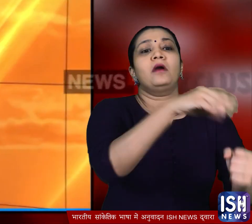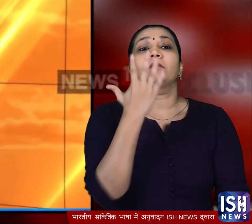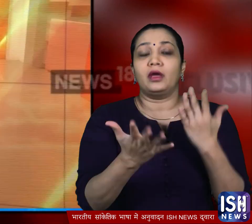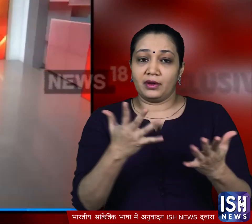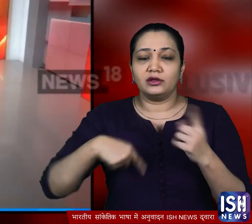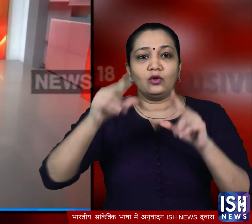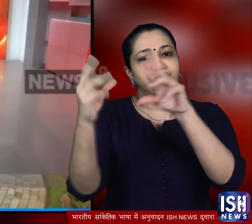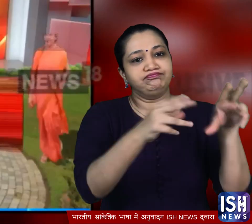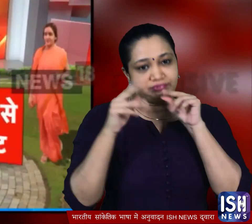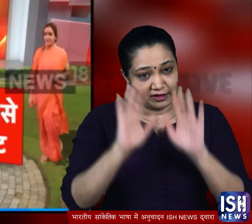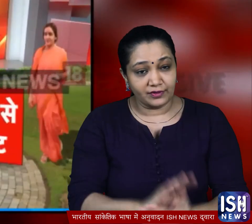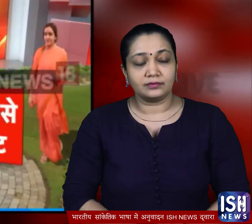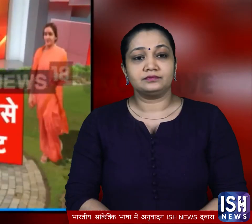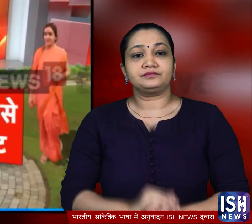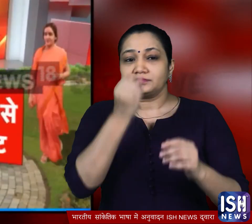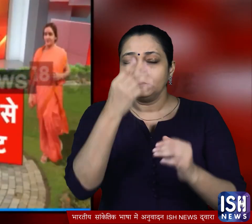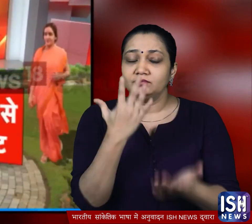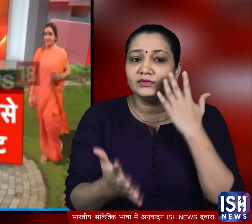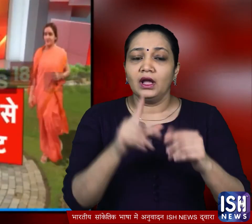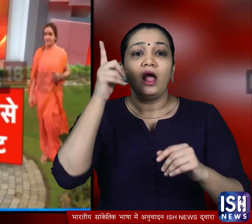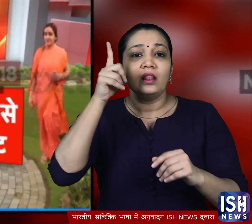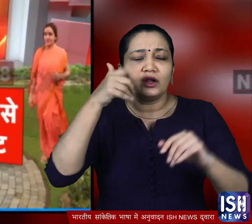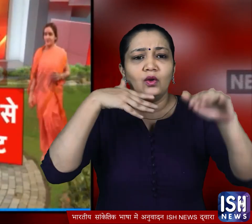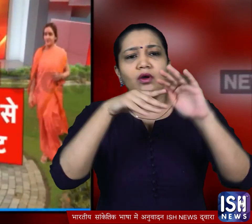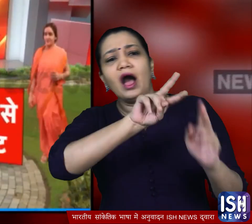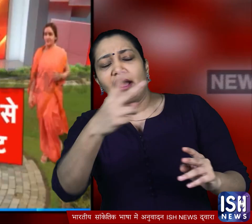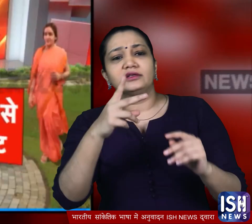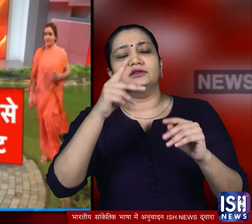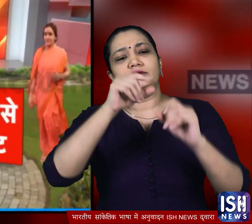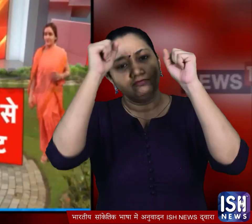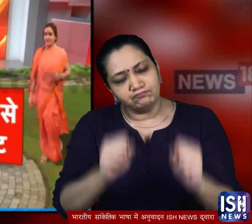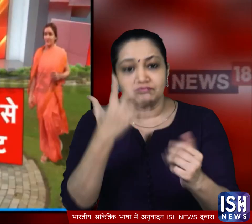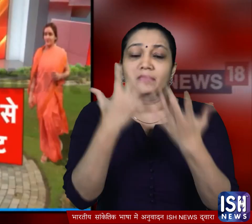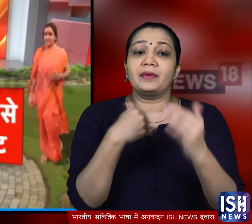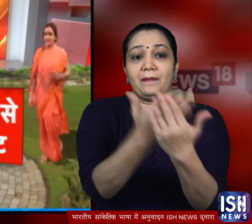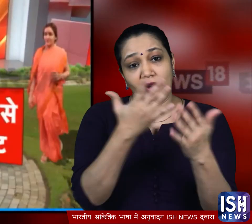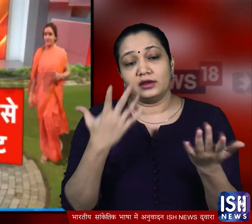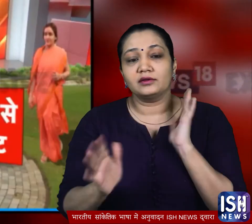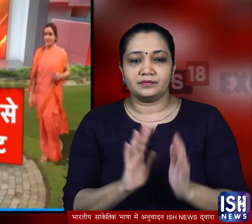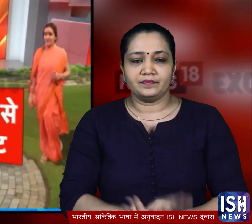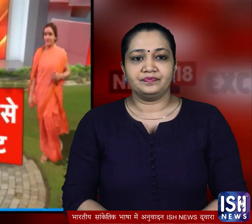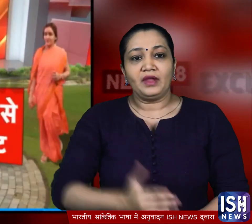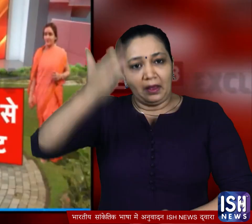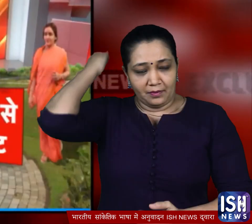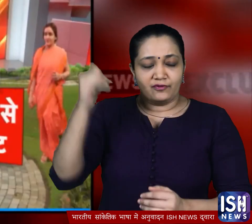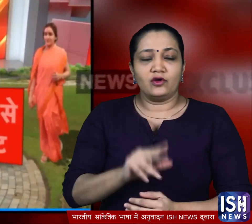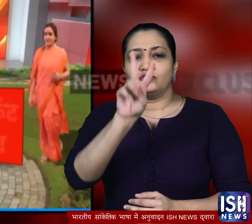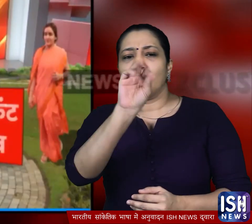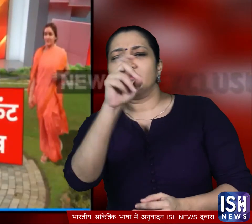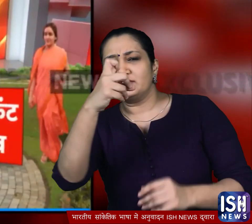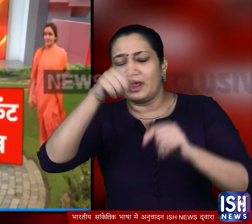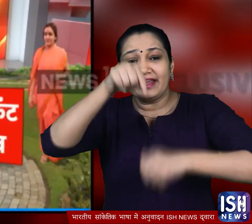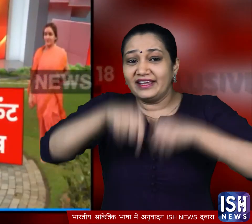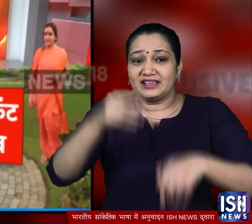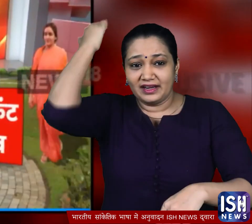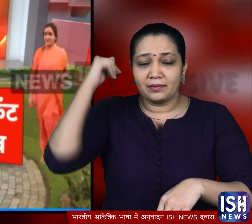जोर पकड़ती जा रही है और खबरें यहां तक हैं कि बीजेपी इस बार उन्हें लखनऊ की किसी दूसरी विधानसभा सीट से उम्मीदवार बना सकती है, क्योंकि इससे पहले